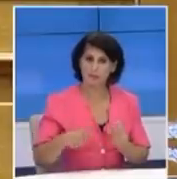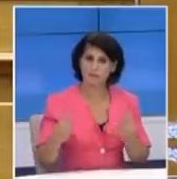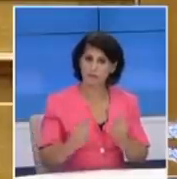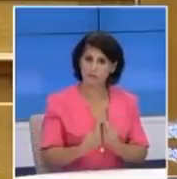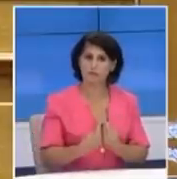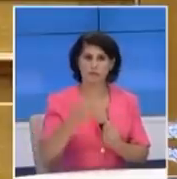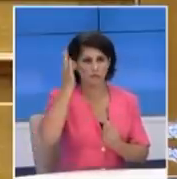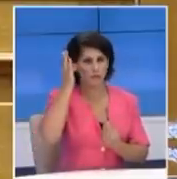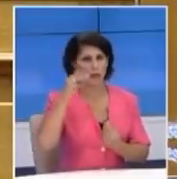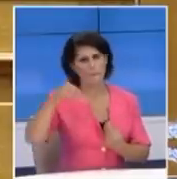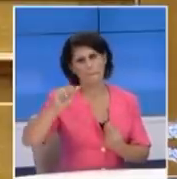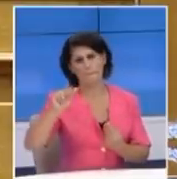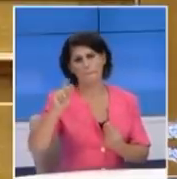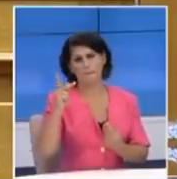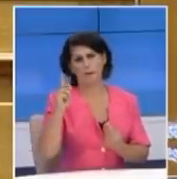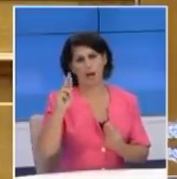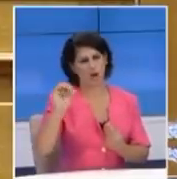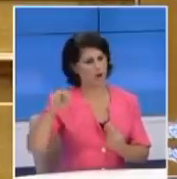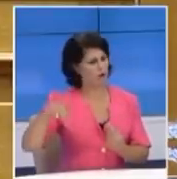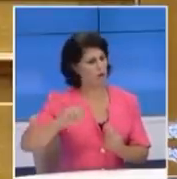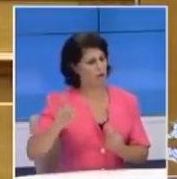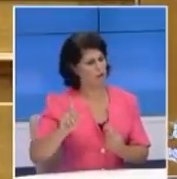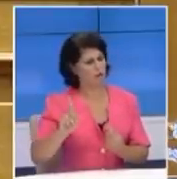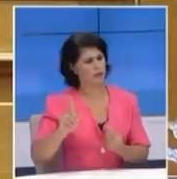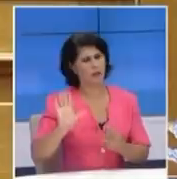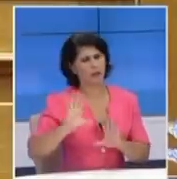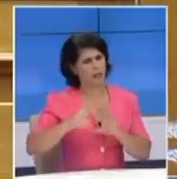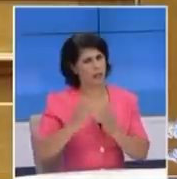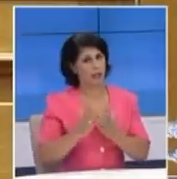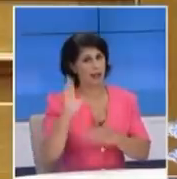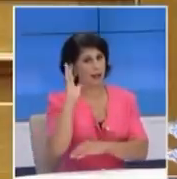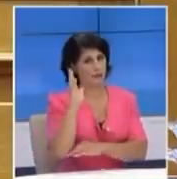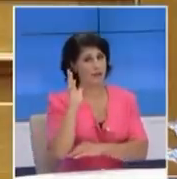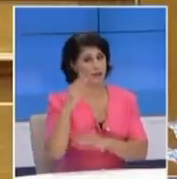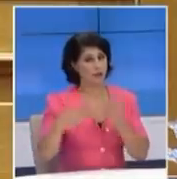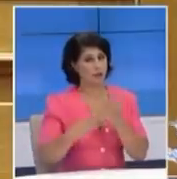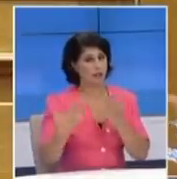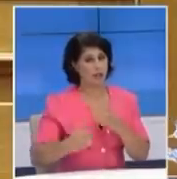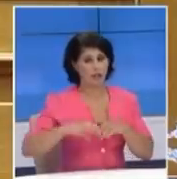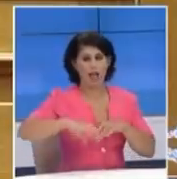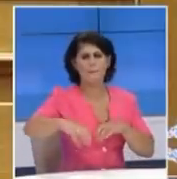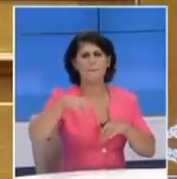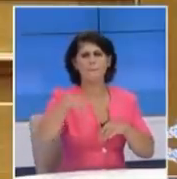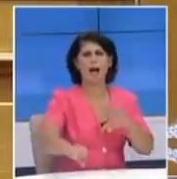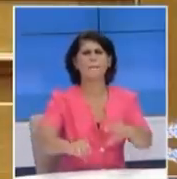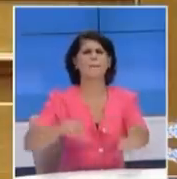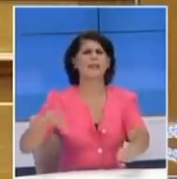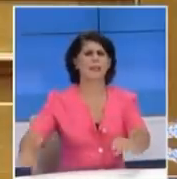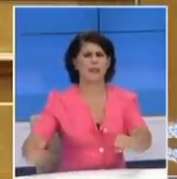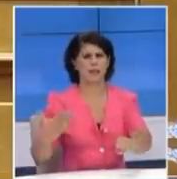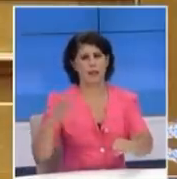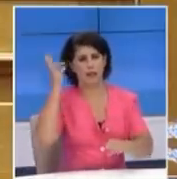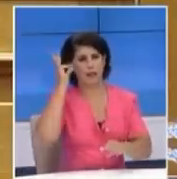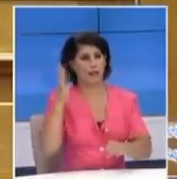η Γαλλία, όχι ο Μακρόν συγκεκριμένα, αλλά η Γαλλία με τα δικά μας συμφέροντα. Μην ξεχνάμε ότι στο Λίβανο, στη Συρία, είχε αποικίες η Γαλλία. Άρα